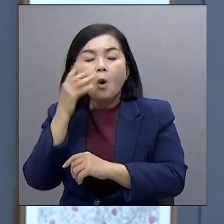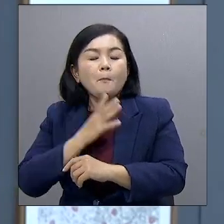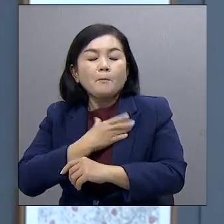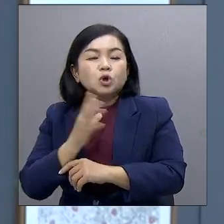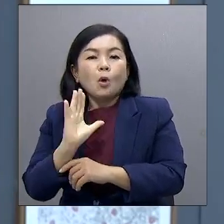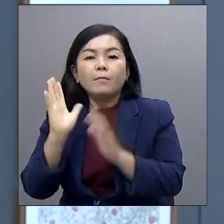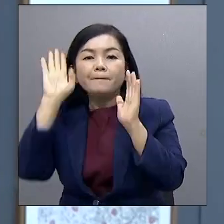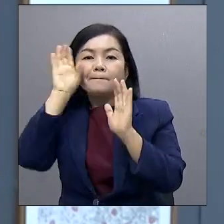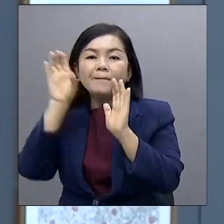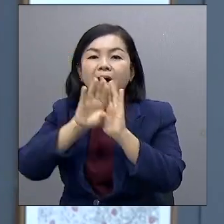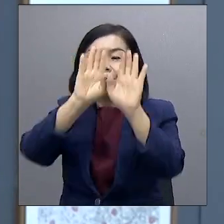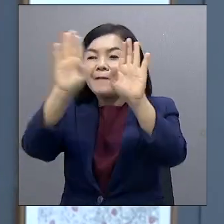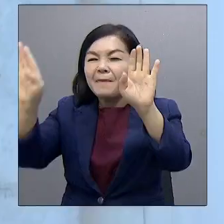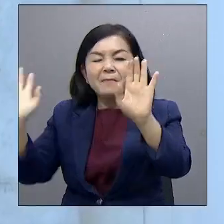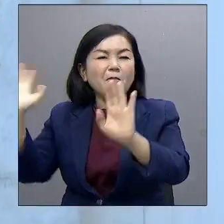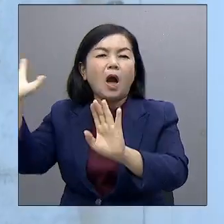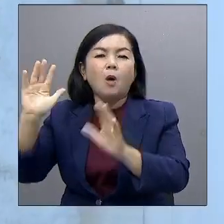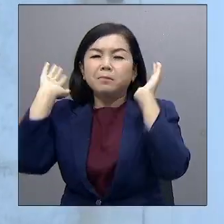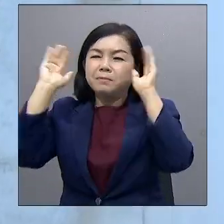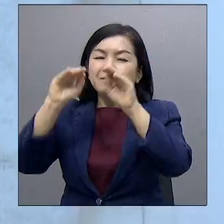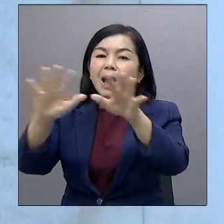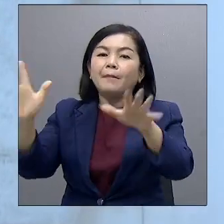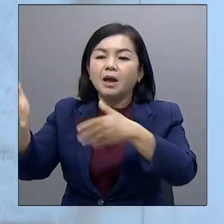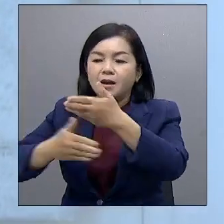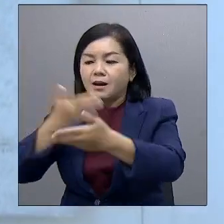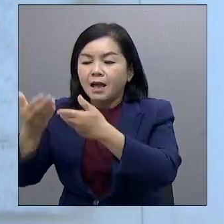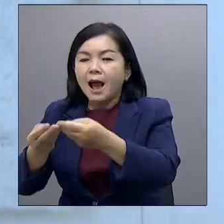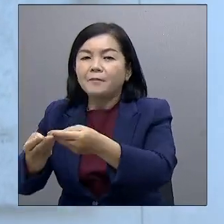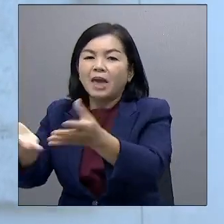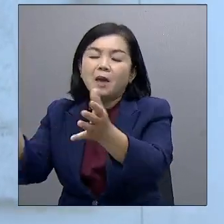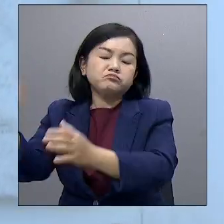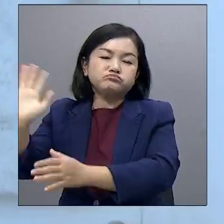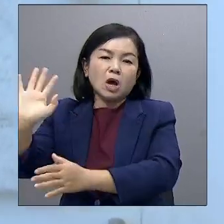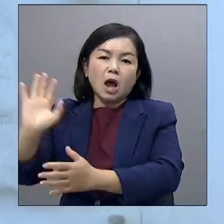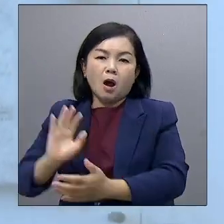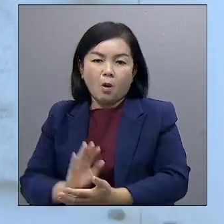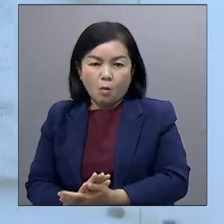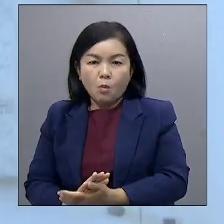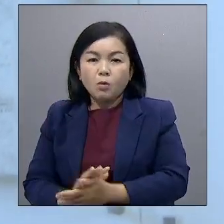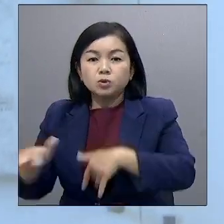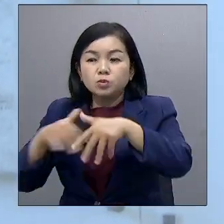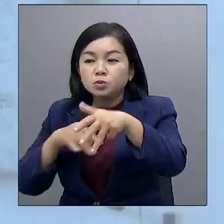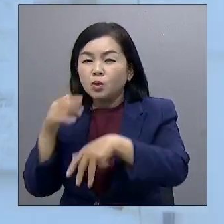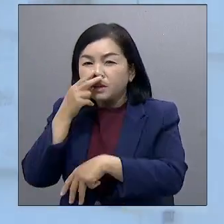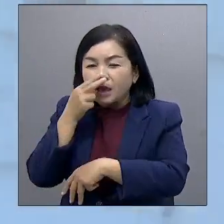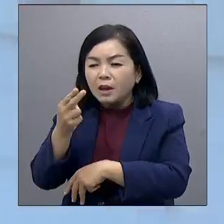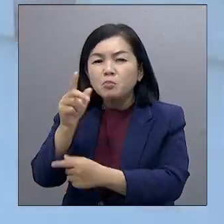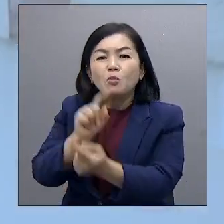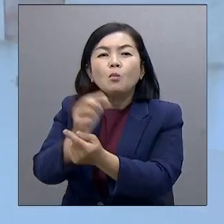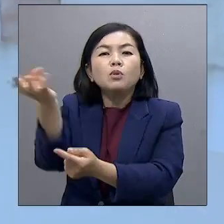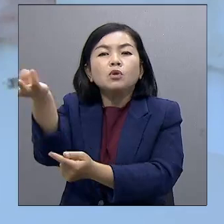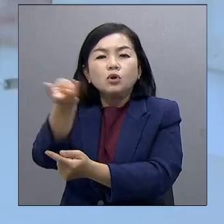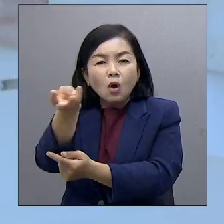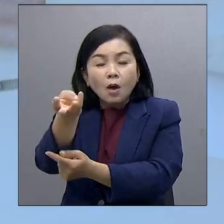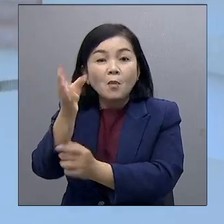นิทรรศการแล้วก็ไม่ได้ขายไปตามแกลอรี่ต่างๆด้วยค่ะคนก็เลยอาจจะได้เห็นน้อยพอมี